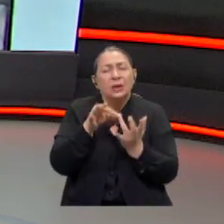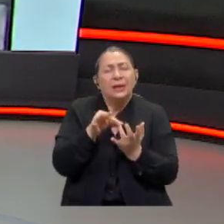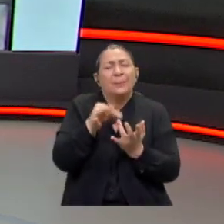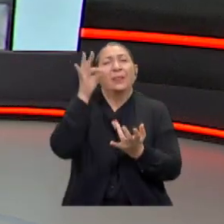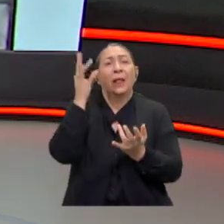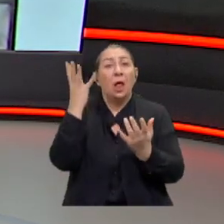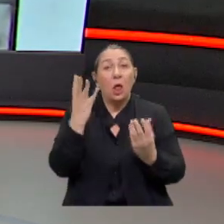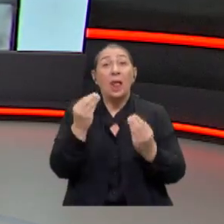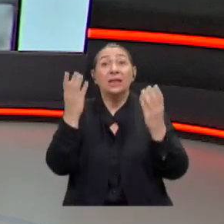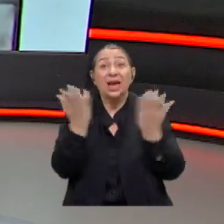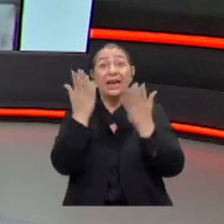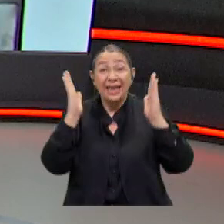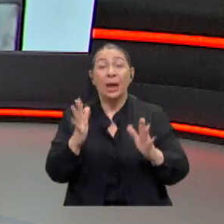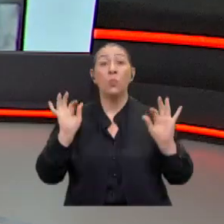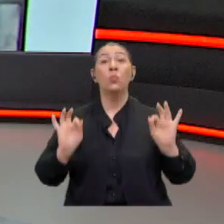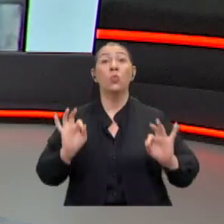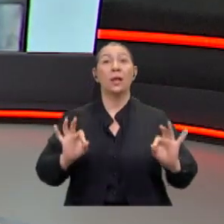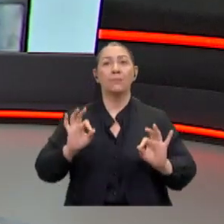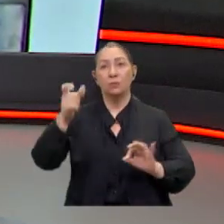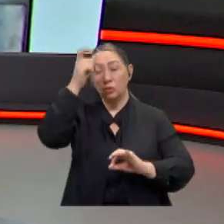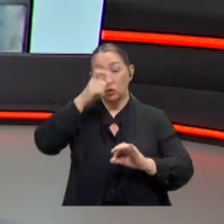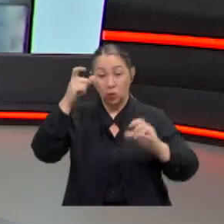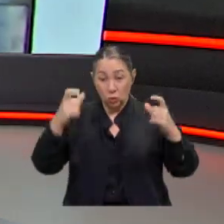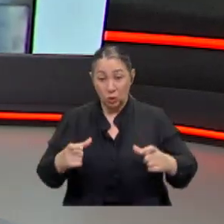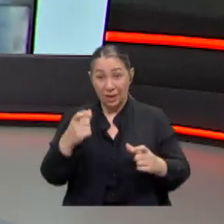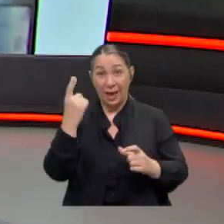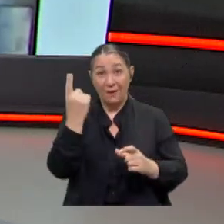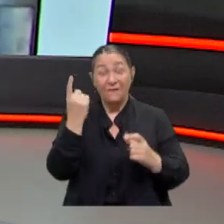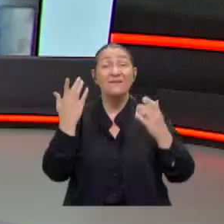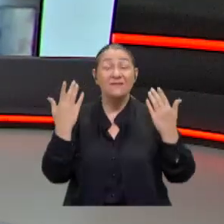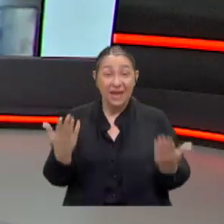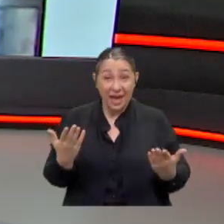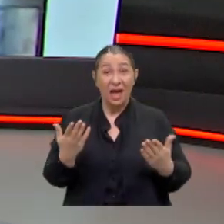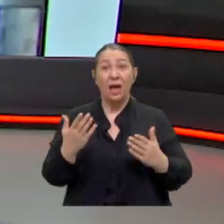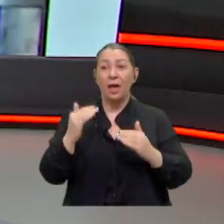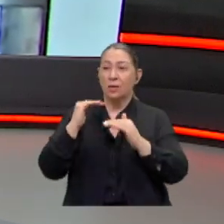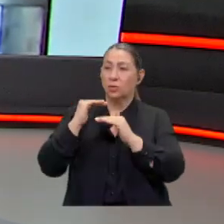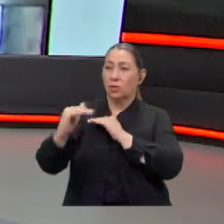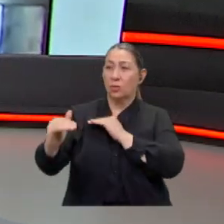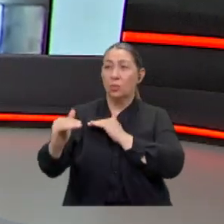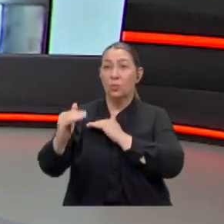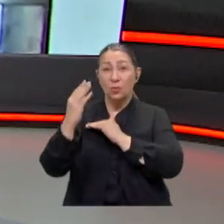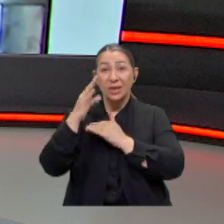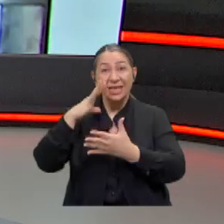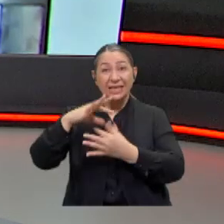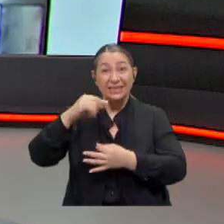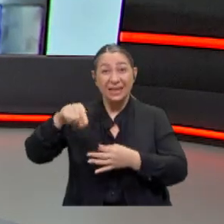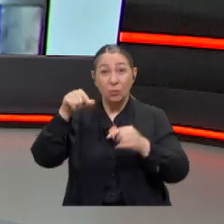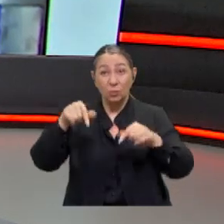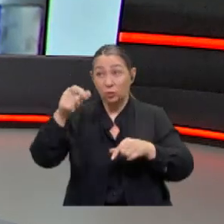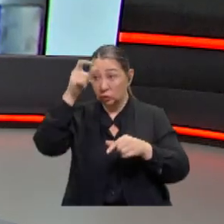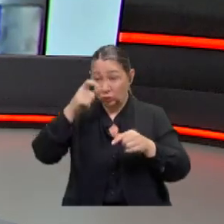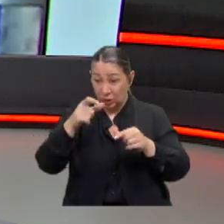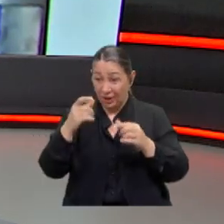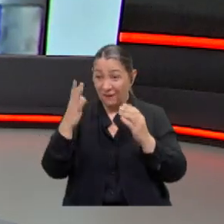nadir rastlanabilecek kadar mühim ülkelerden ve ahalisi de oluşturduğu insanlar bu